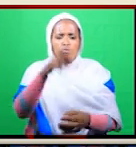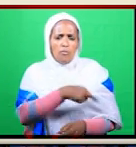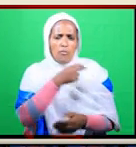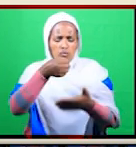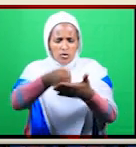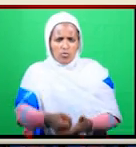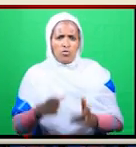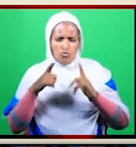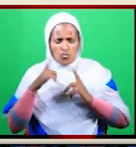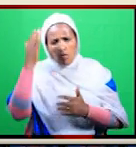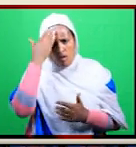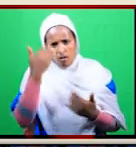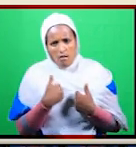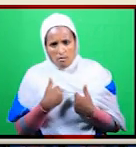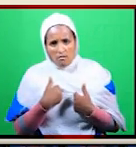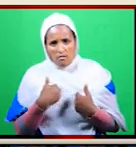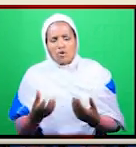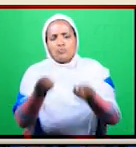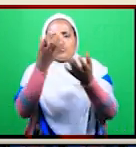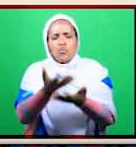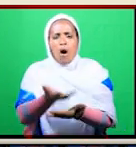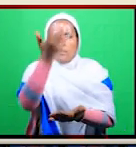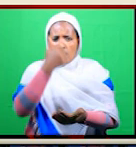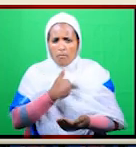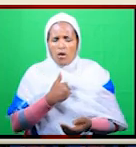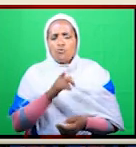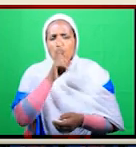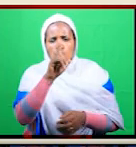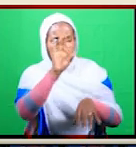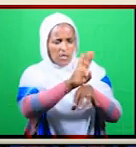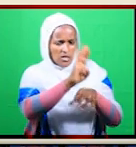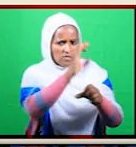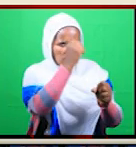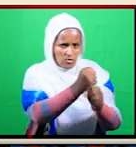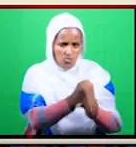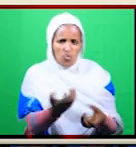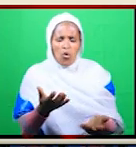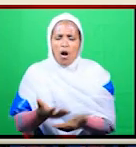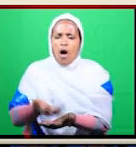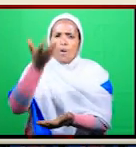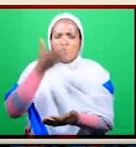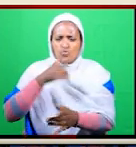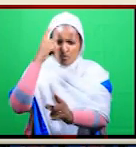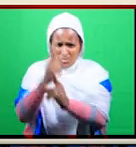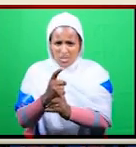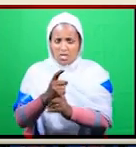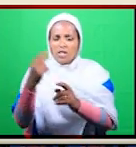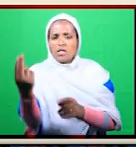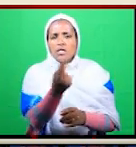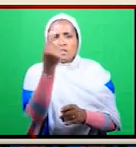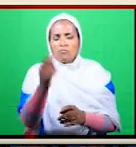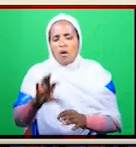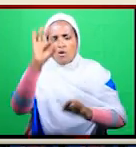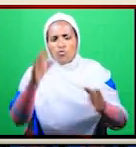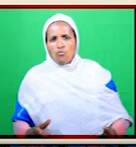ሀብታሞች በሃይማኖታቸው ጸንተው እንደሚኖሩ ደግሞ እናውቃለን። ብዙ ባለጸጋዎች በእውነት ቤተክርስቲያንን እየሰሩ ሀብታቸውን በትክክል